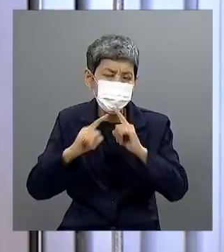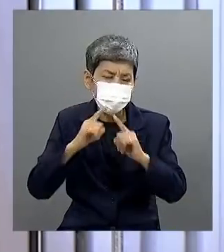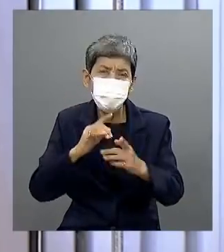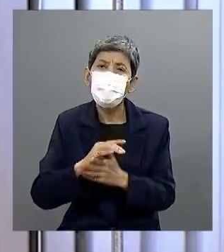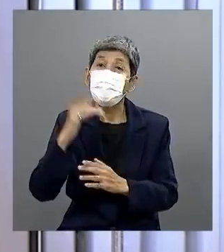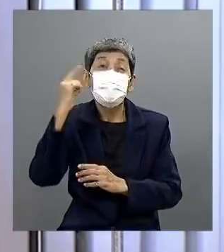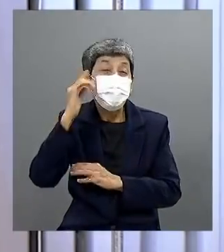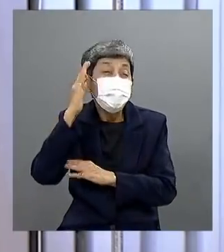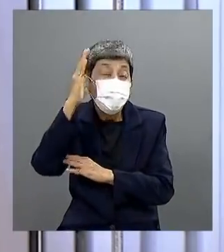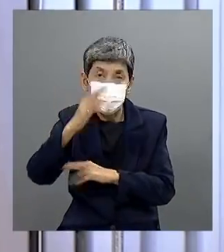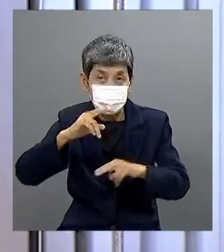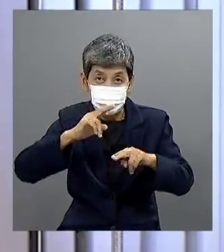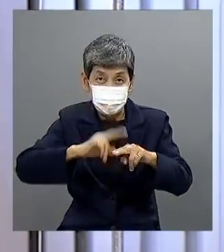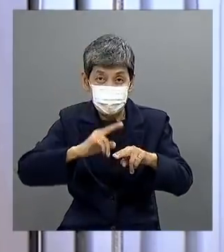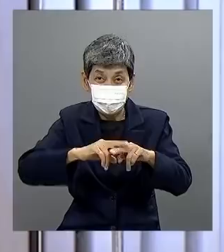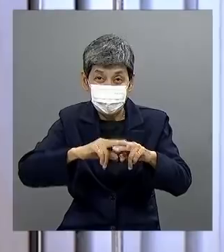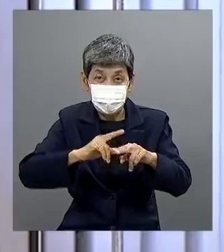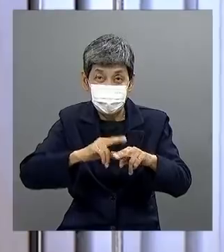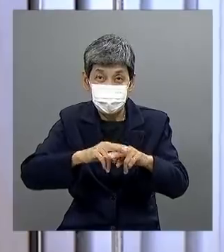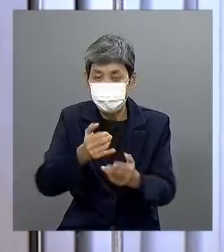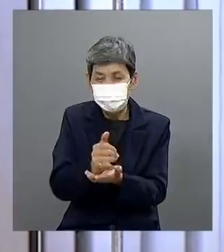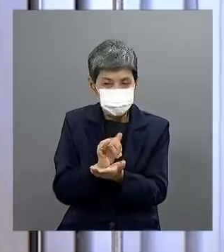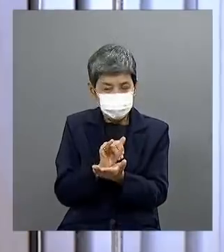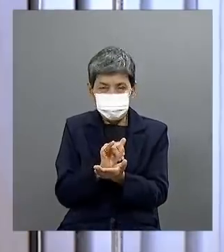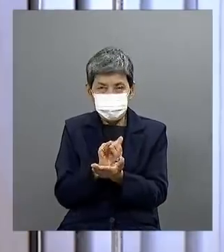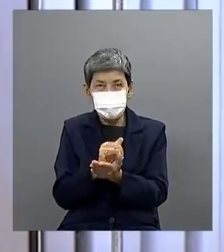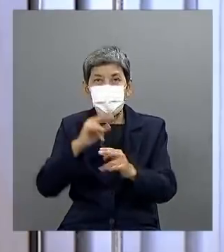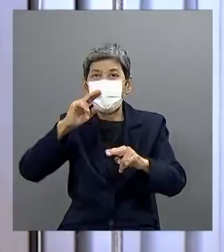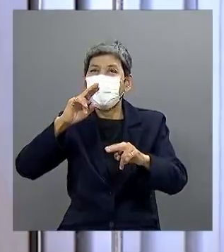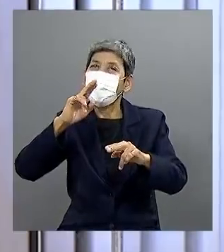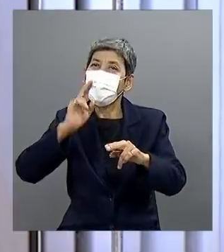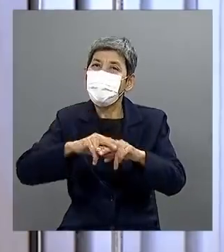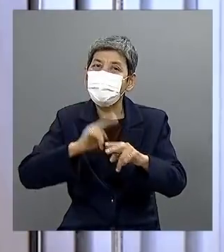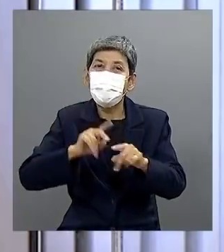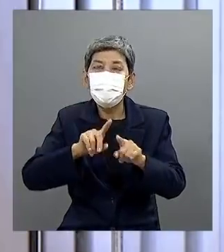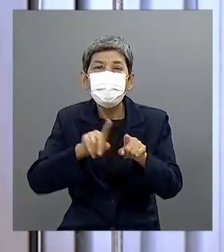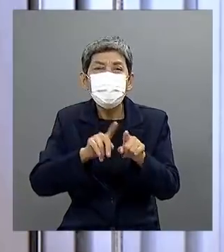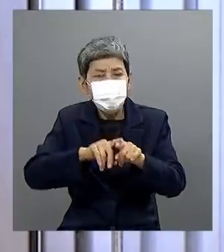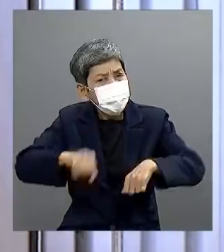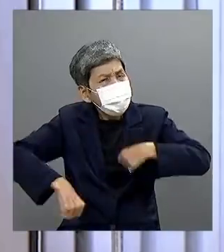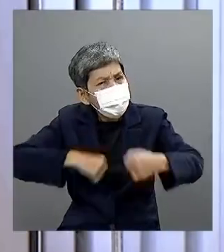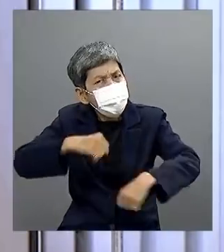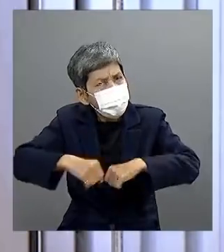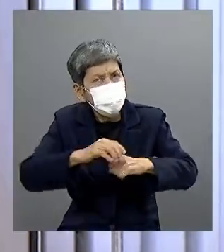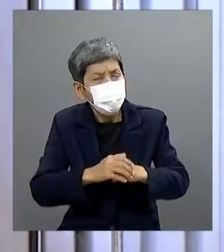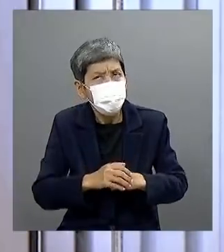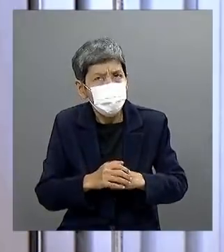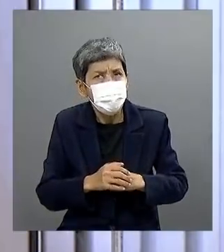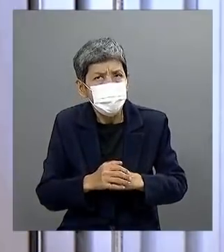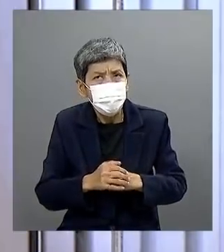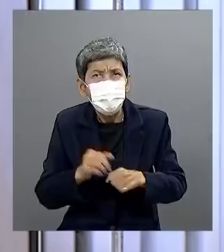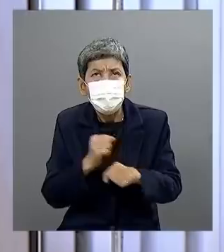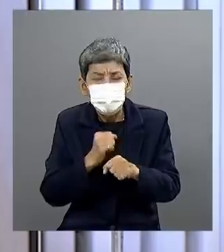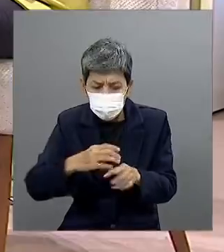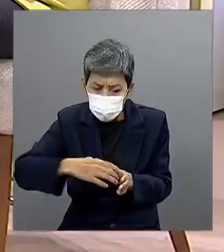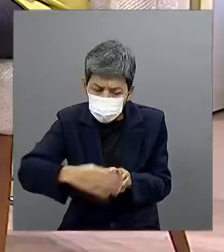ได้นั่งแบบเป็นซีทแบบนี้น ะ ต่อไปจะนั่งเหมือนขี่จักรยานนะคุณจริงๆคือจะเป็นเบาะเหมือนจักรยานนะฮะที่เป็นส